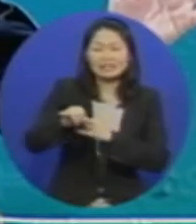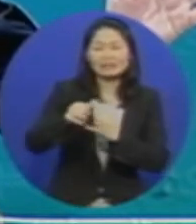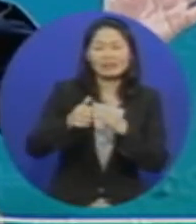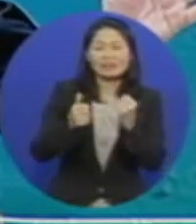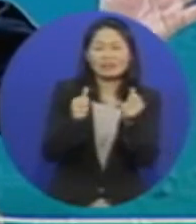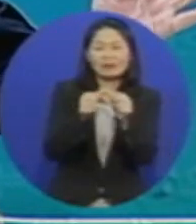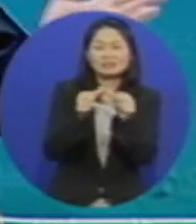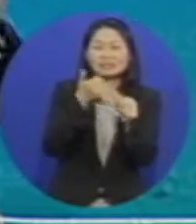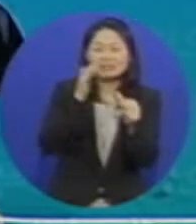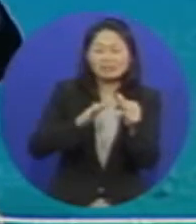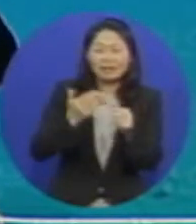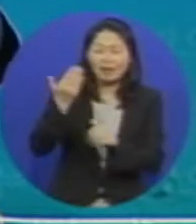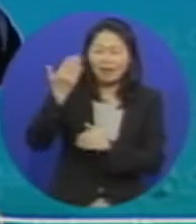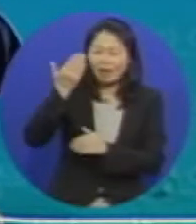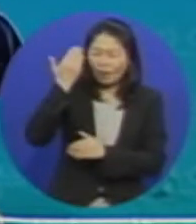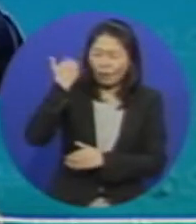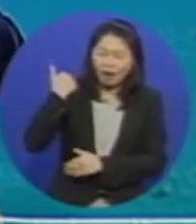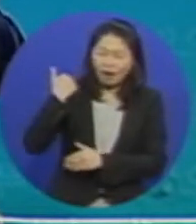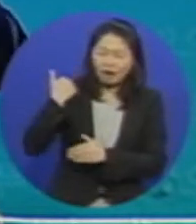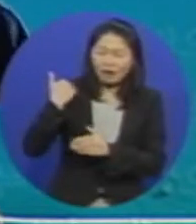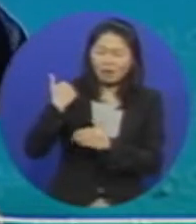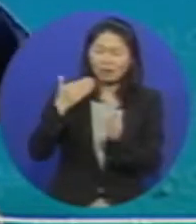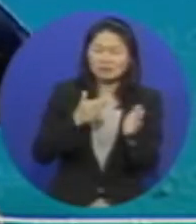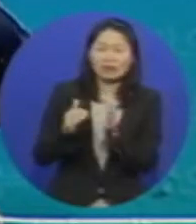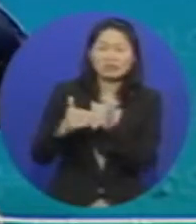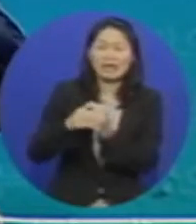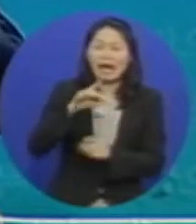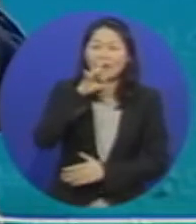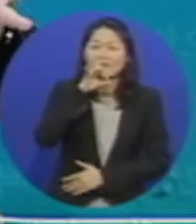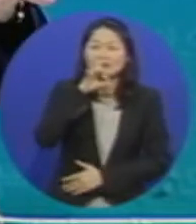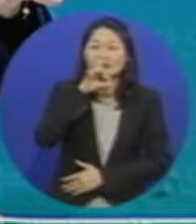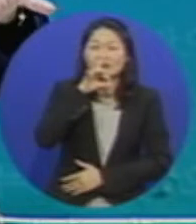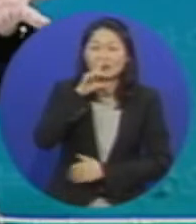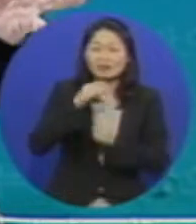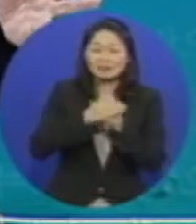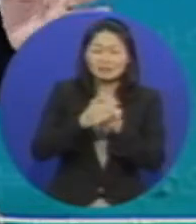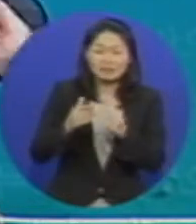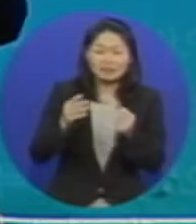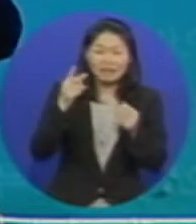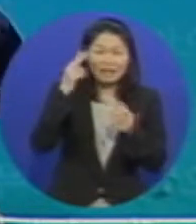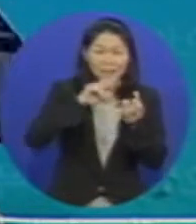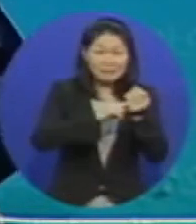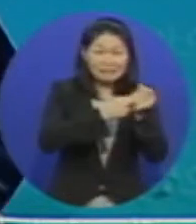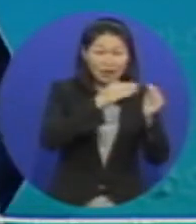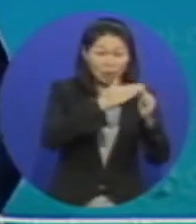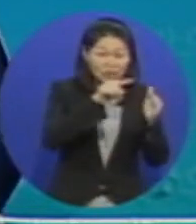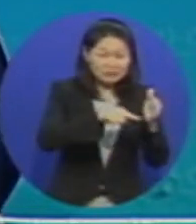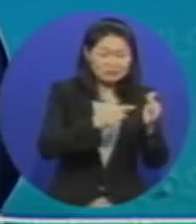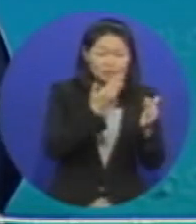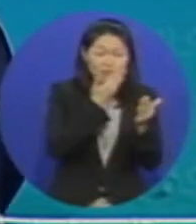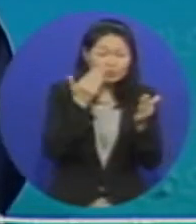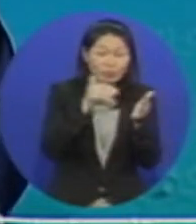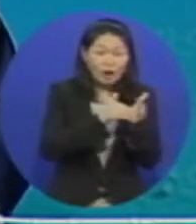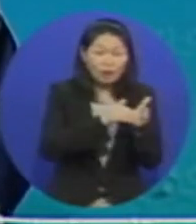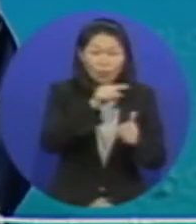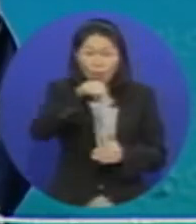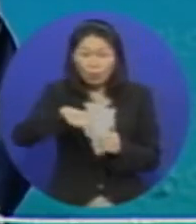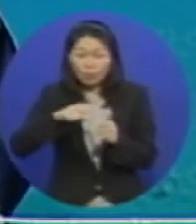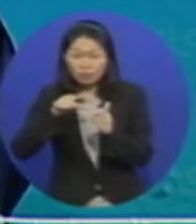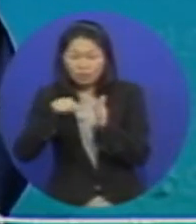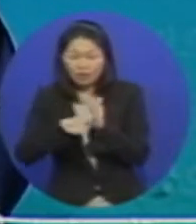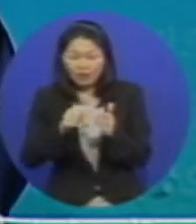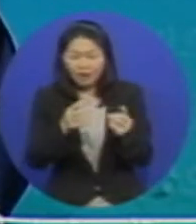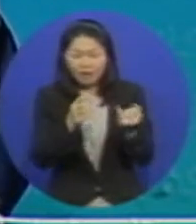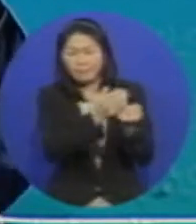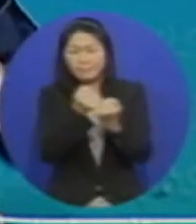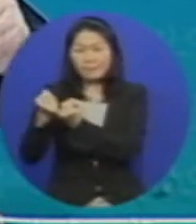거죠 미 정원에서 신부 화장 끝나고 나오는데 그런 거기서 납치가 된 겁니다 그래서 결혼식 하는